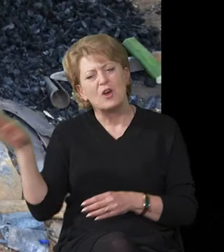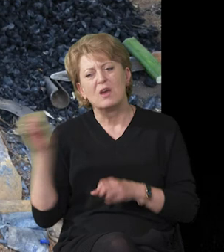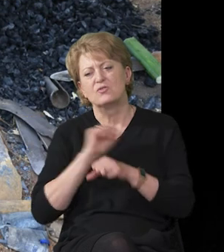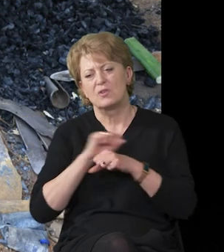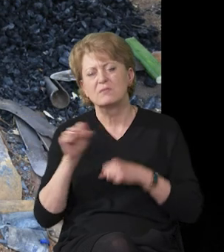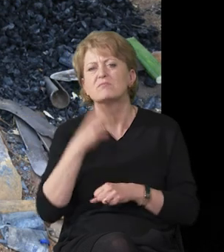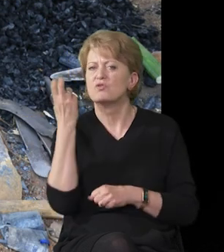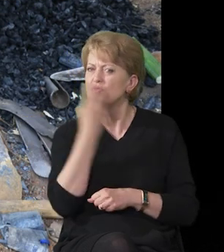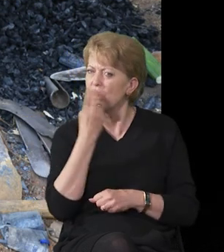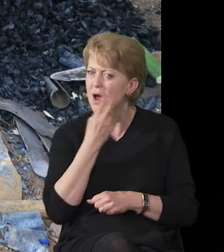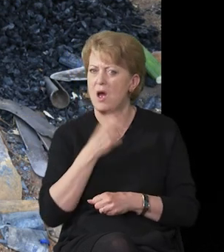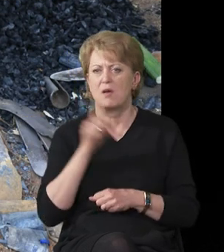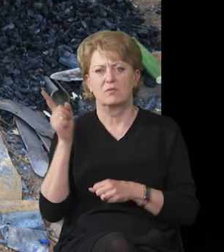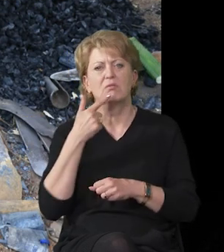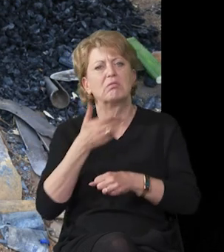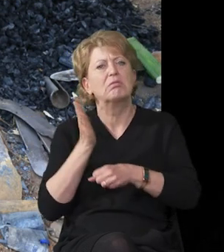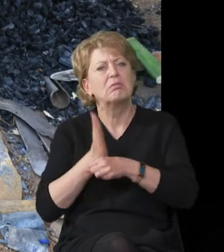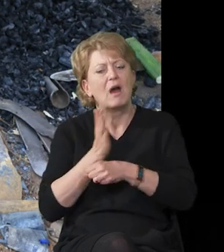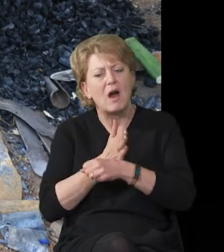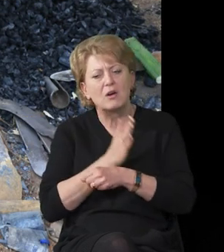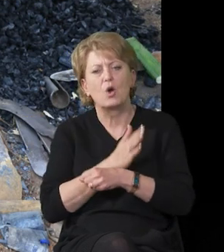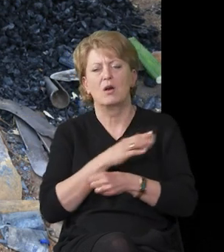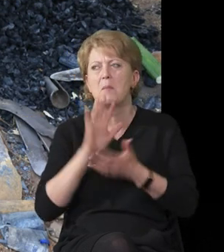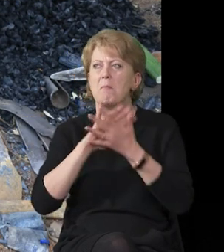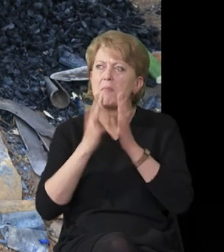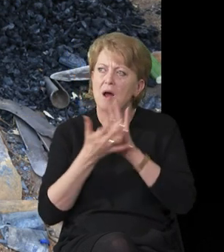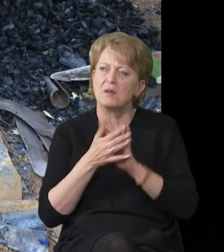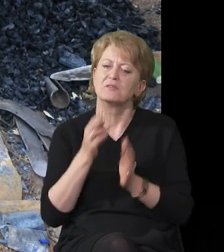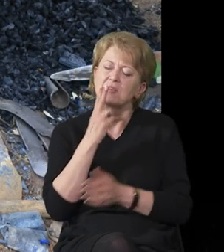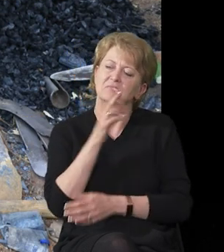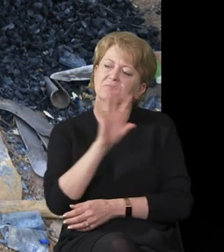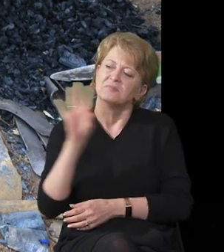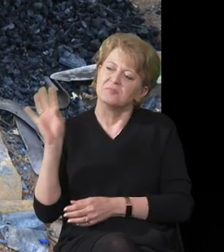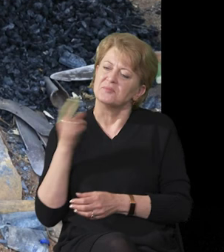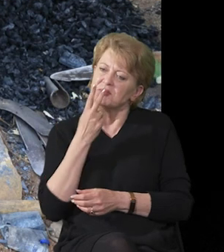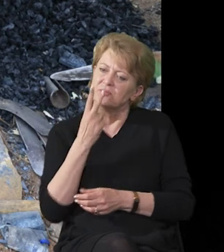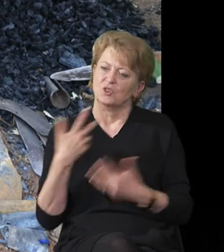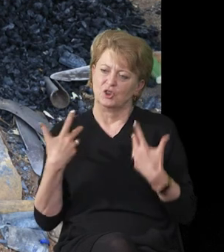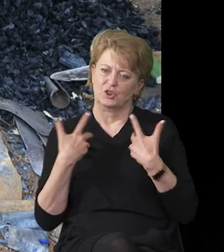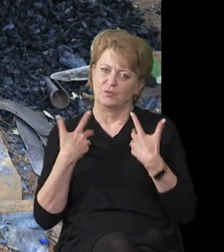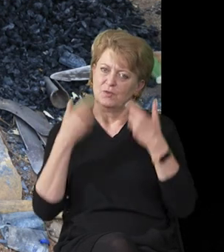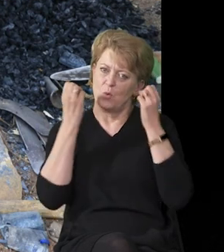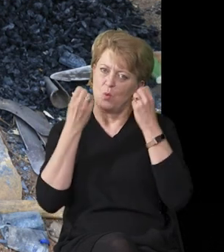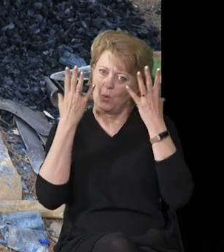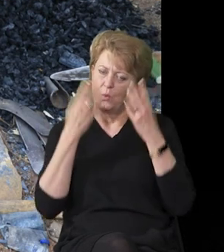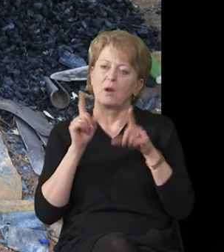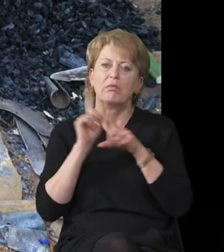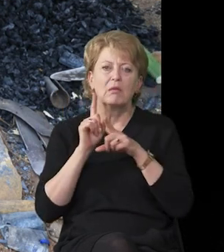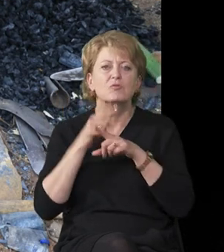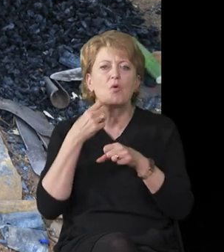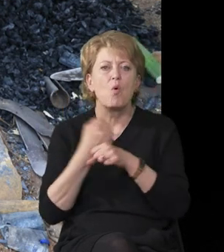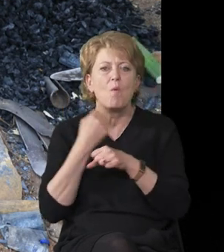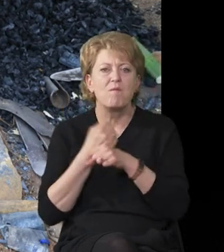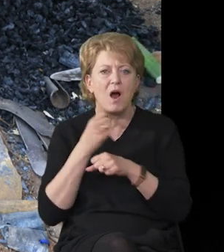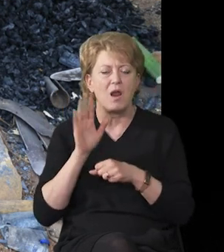jest takie bardzo fajne miejsce do obserwowania żywej kultury. Też kowale mają niezwykłą rangę w